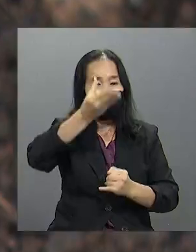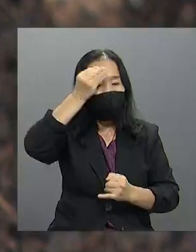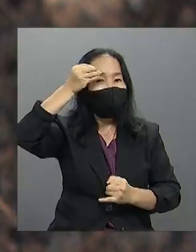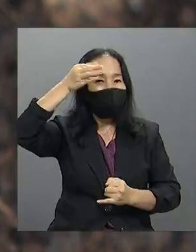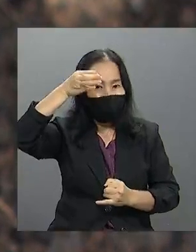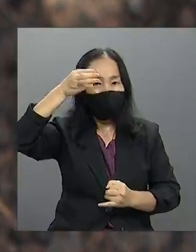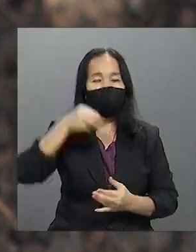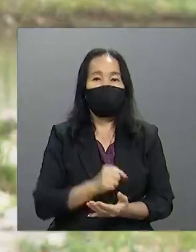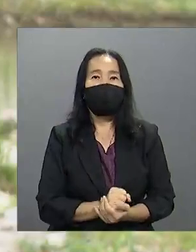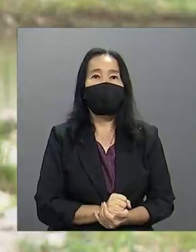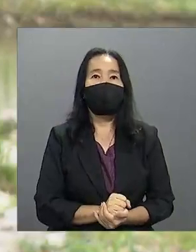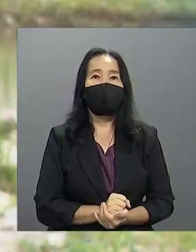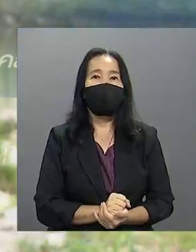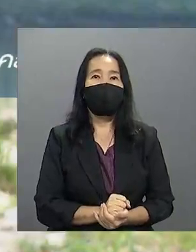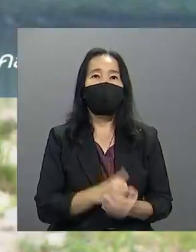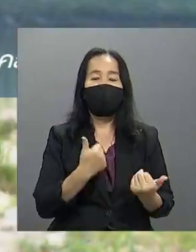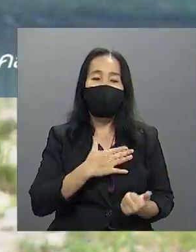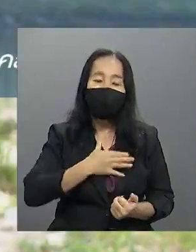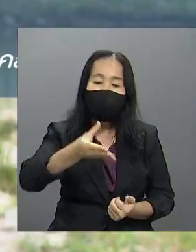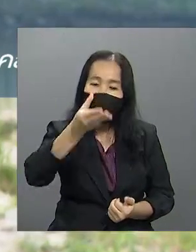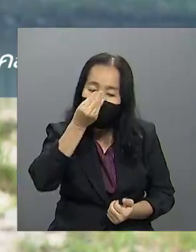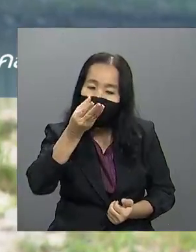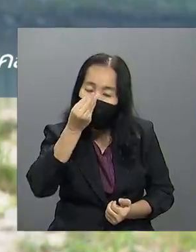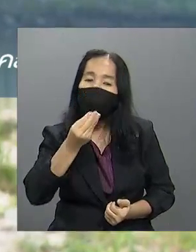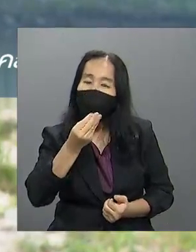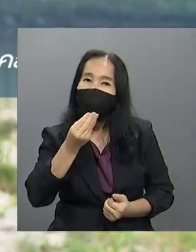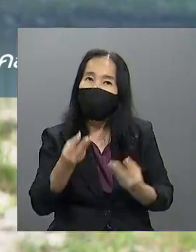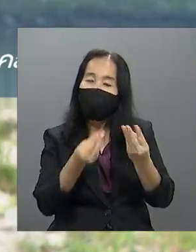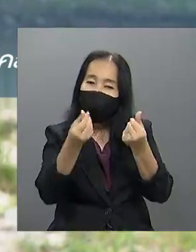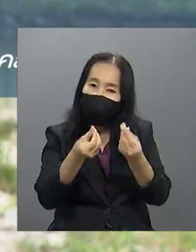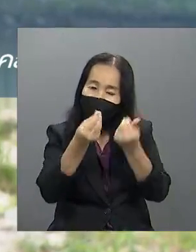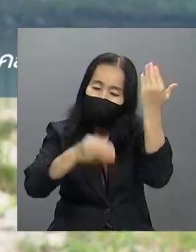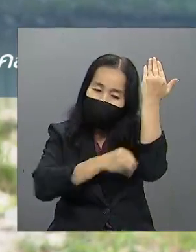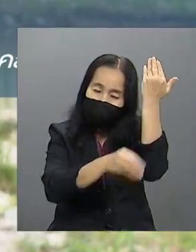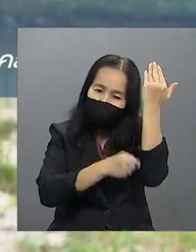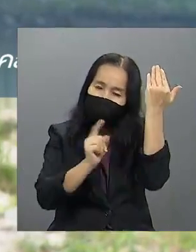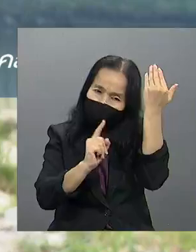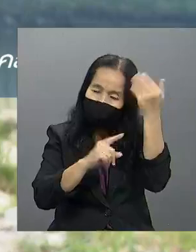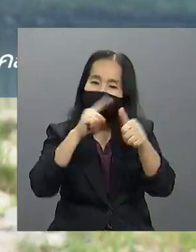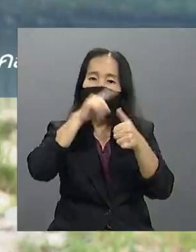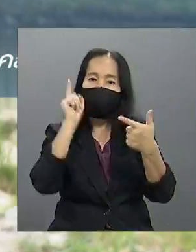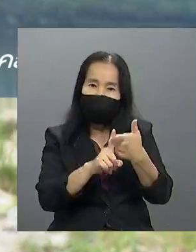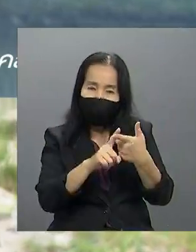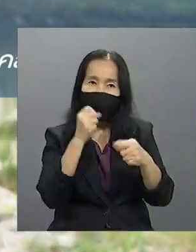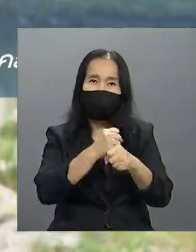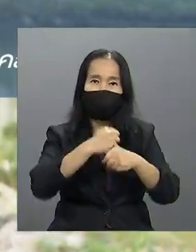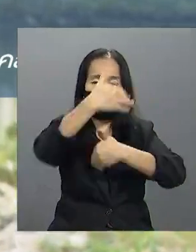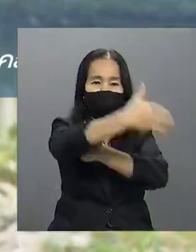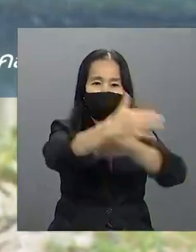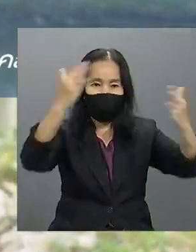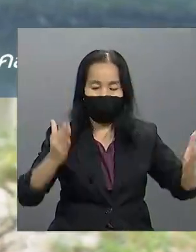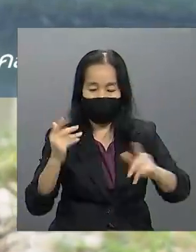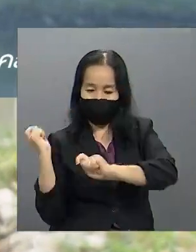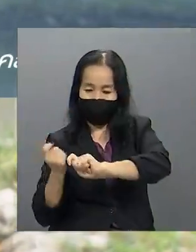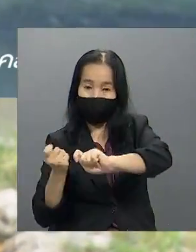ก็เรียนรู้การทำปุ๋ยผสมปุ๋ยครับแล้วก็การสร้างกระบะเกี่ยวกับการ